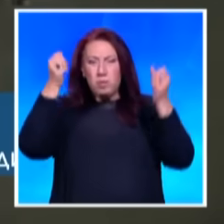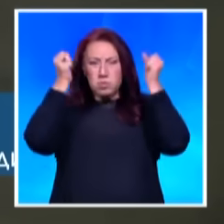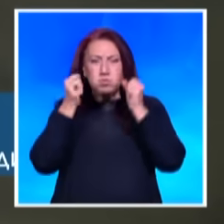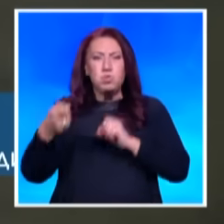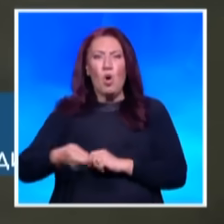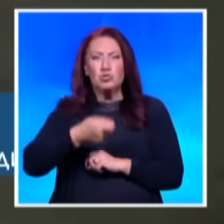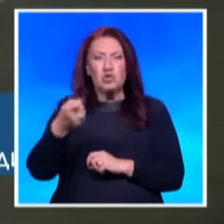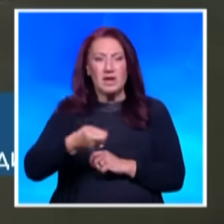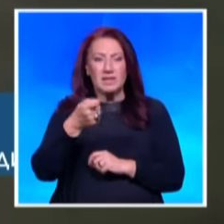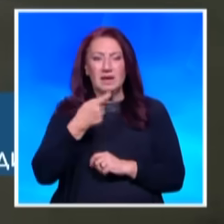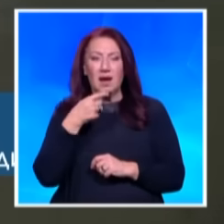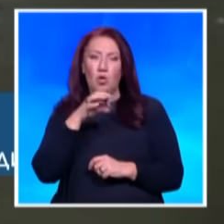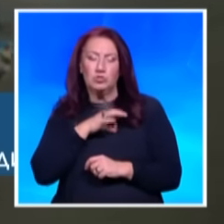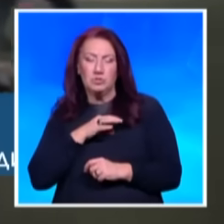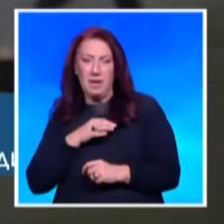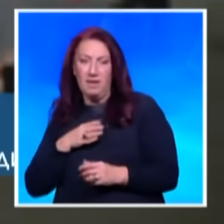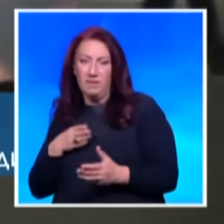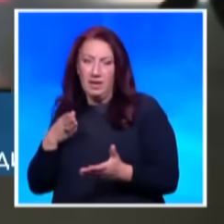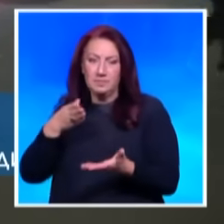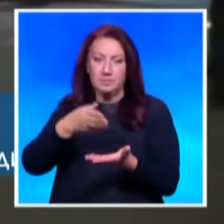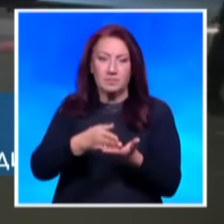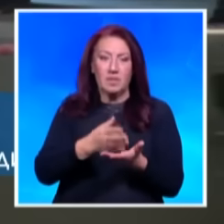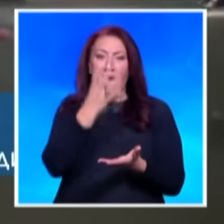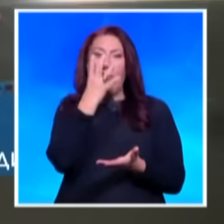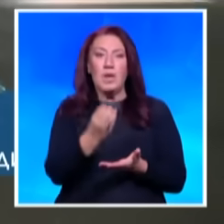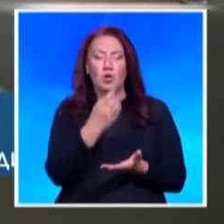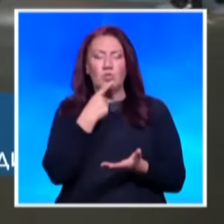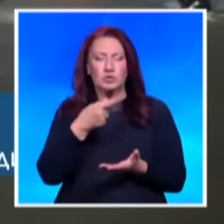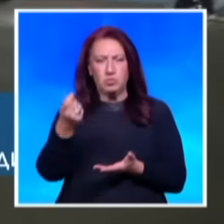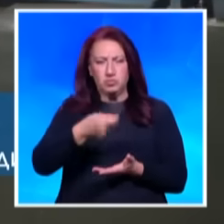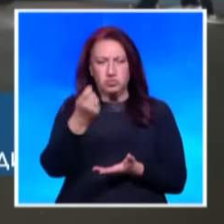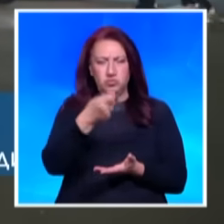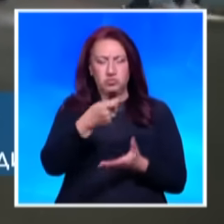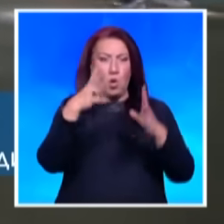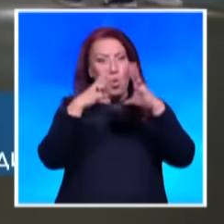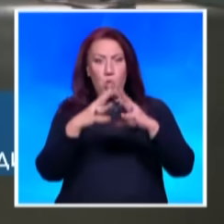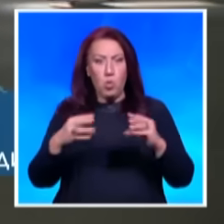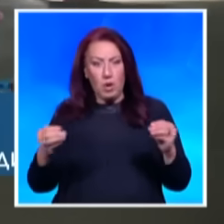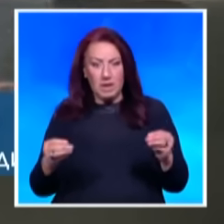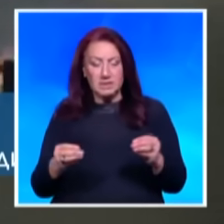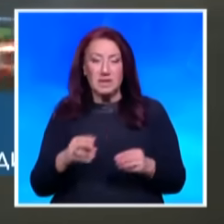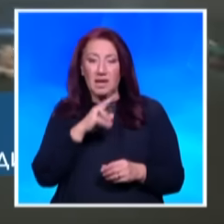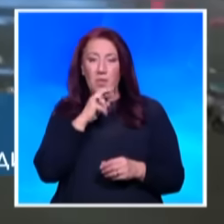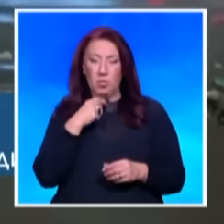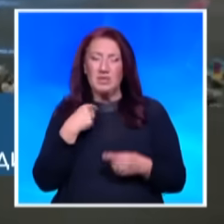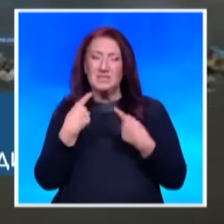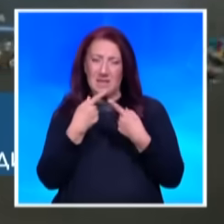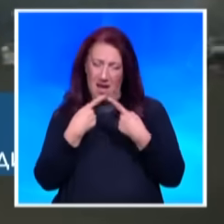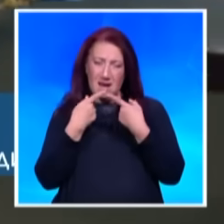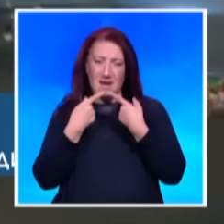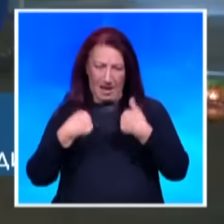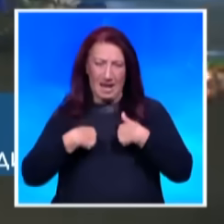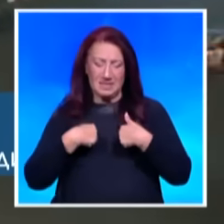до буса, който гореше през последните минути и да го изгасят. Полицаите ни дават знак, че трябва да минем назад, за да сме